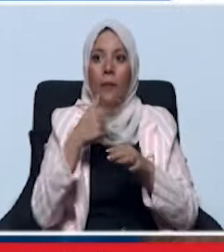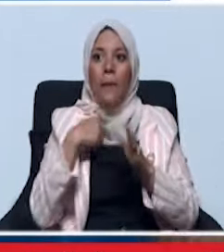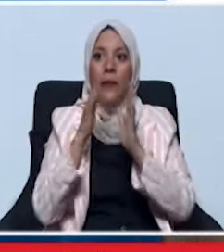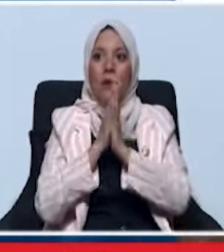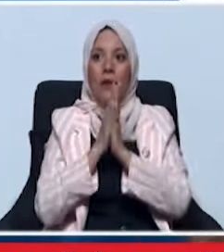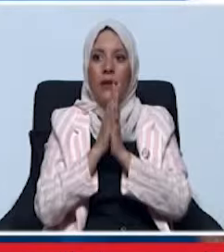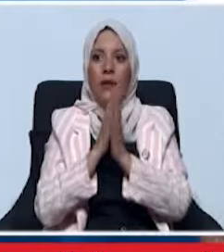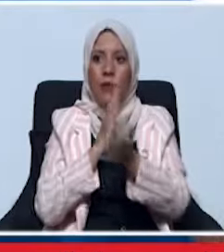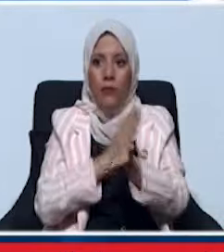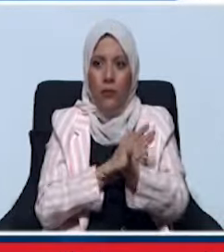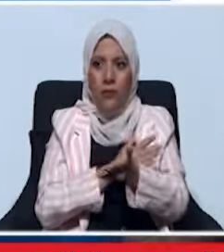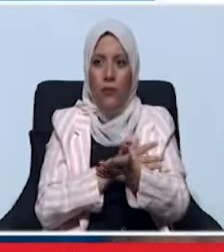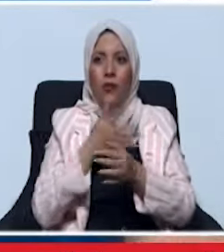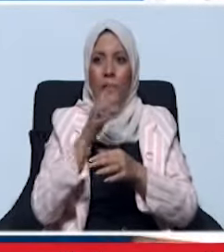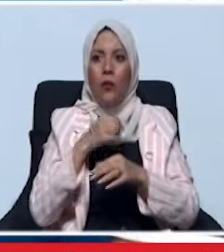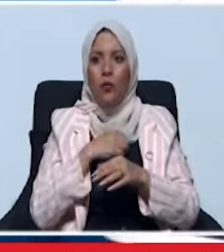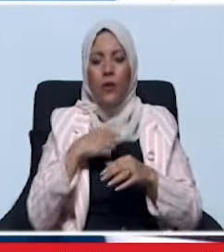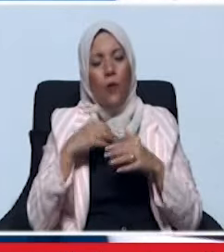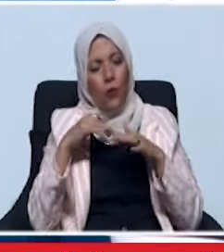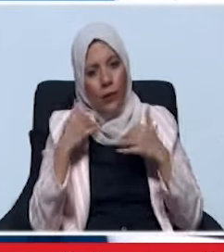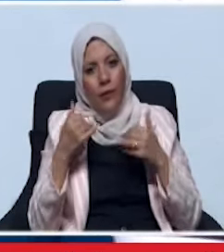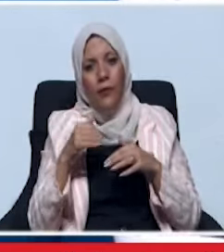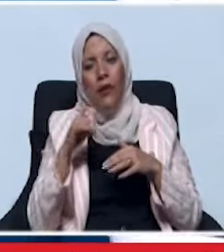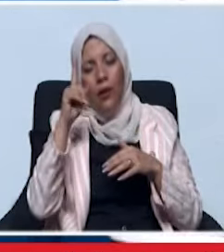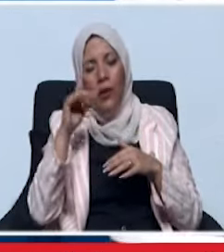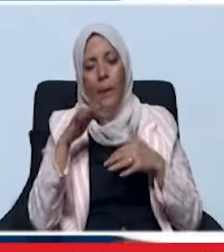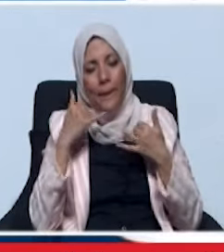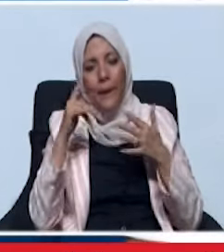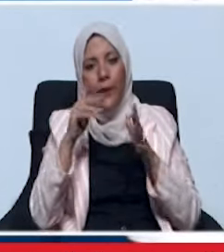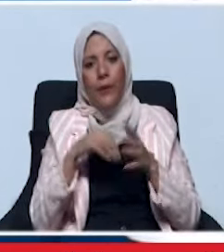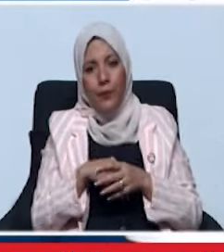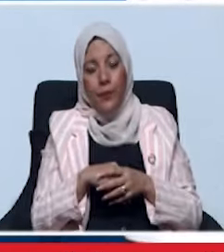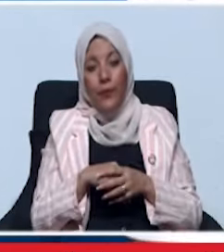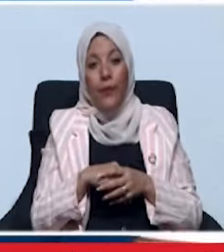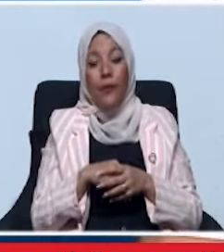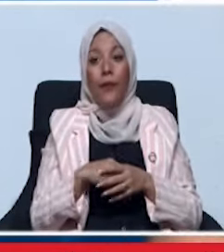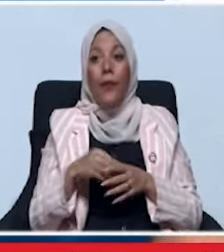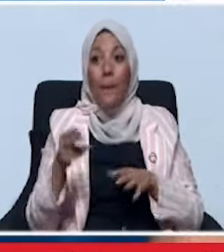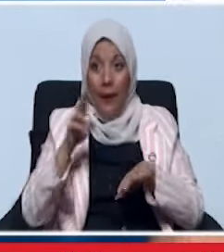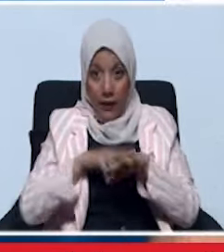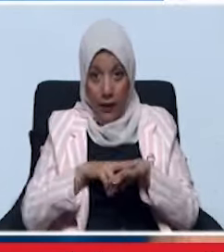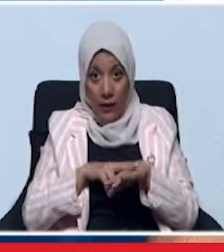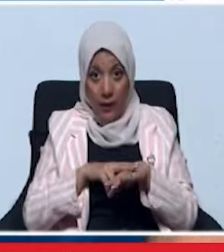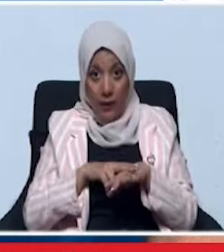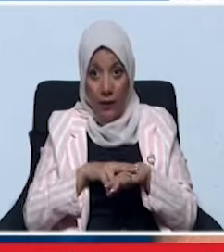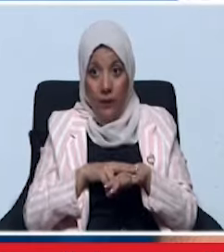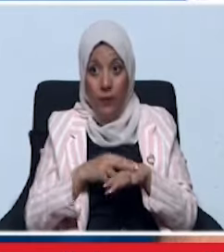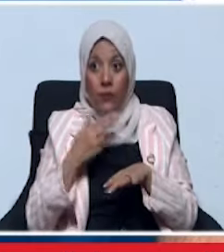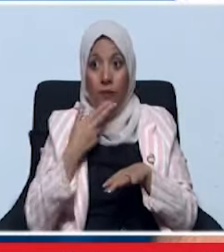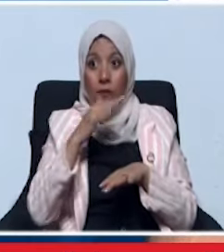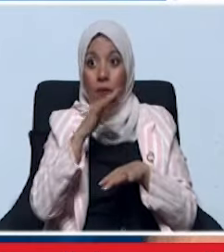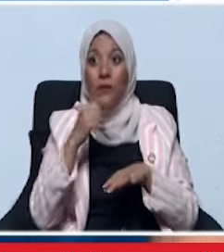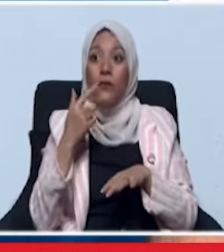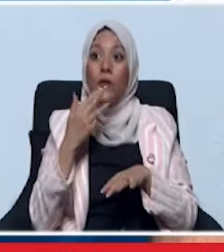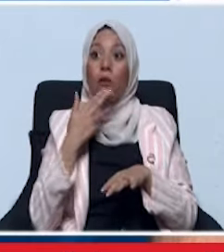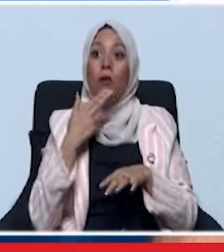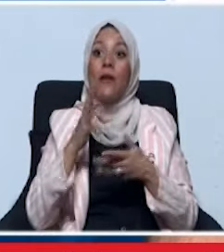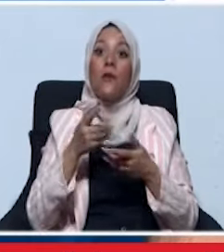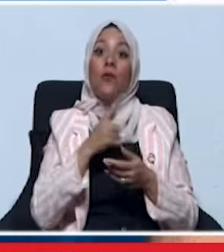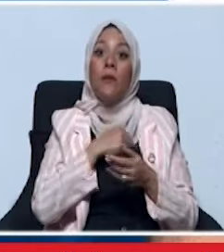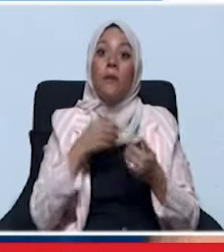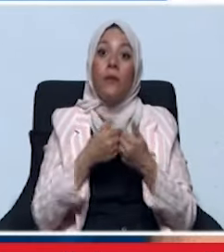تعب ومرض ودخل المستشفى وسير ربنا سبحانه وتعالى اختاره عنده. بعد كده قابلت كمال الطويل وكان هو برضو